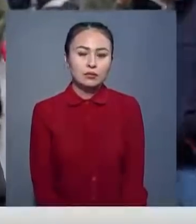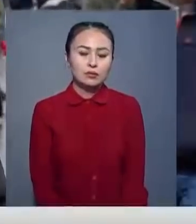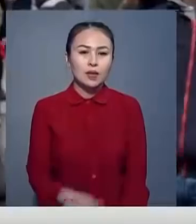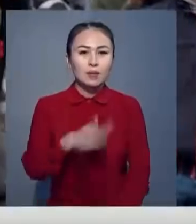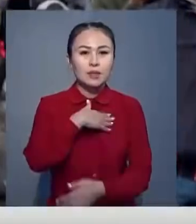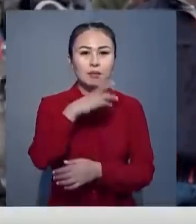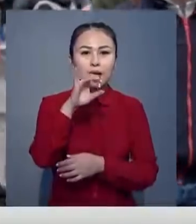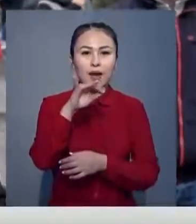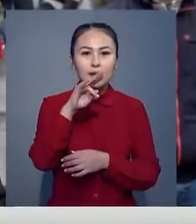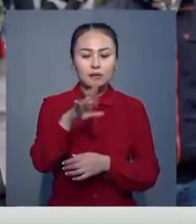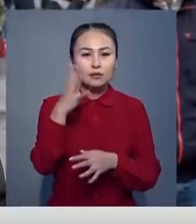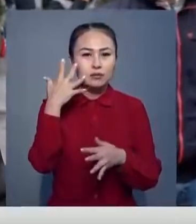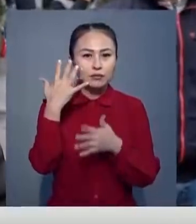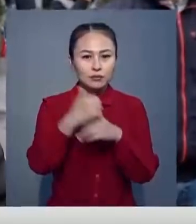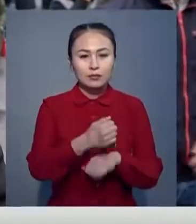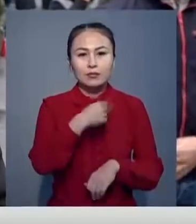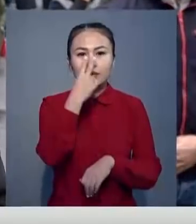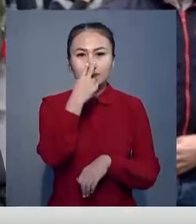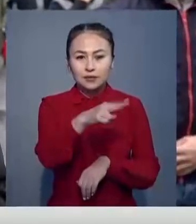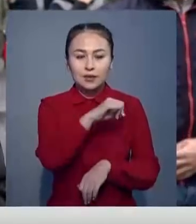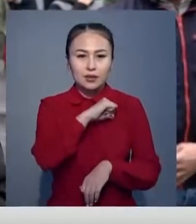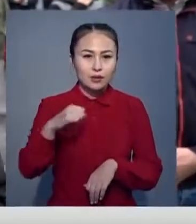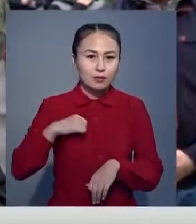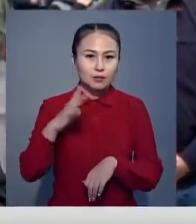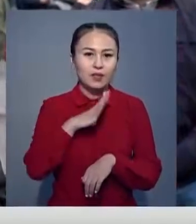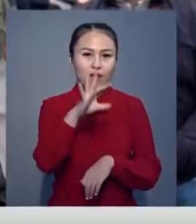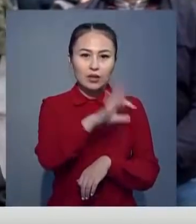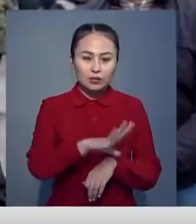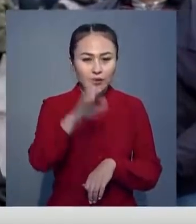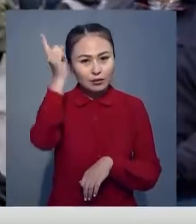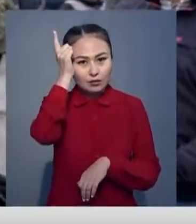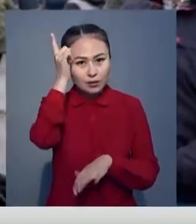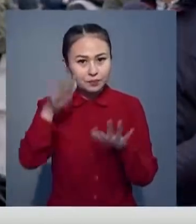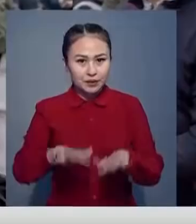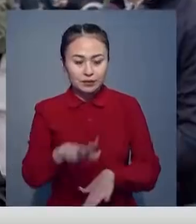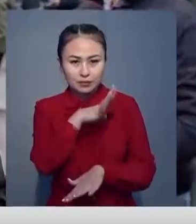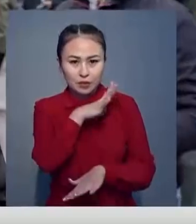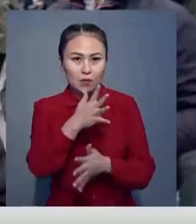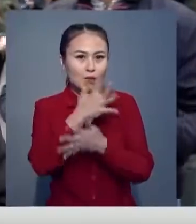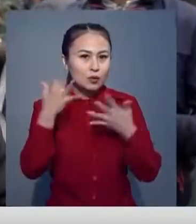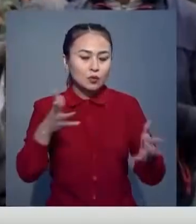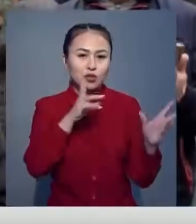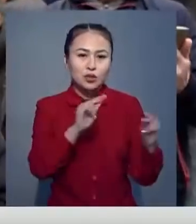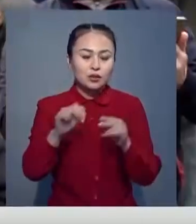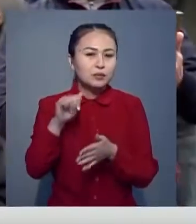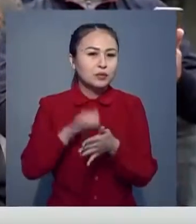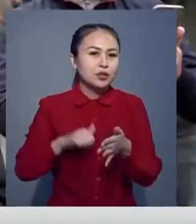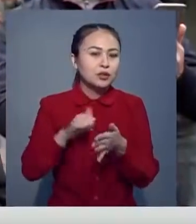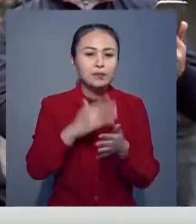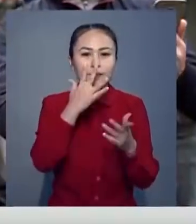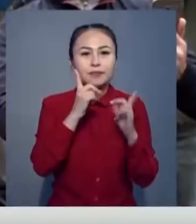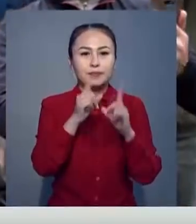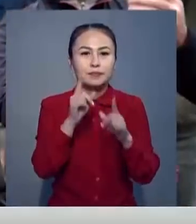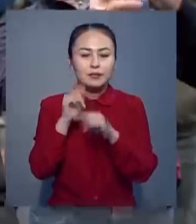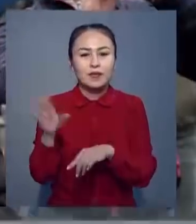Біз Берлин қабырғасының құлағанын өз көзімізбен көрдік. Ол кезде шығыс Германияда едік. Бұл үлкен бақыт болды. Себебі шетелге шығуға